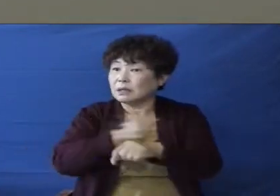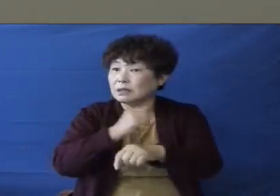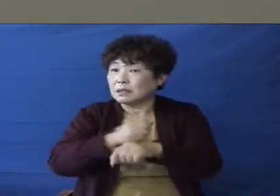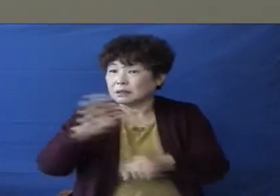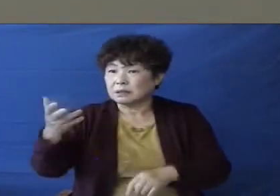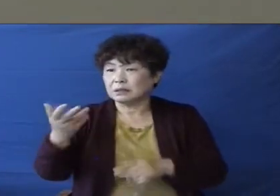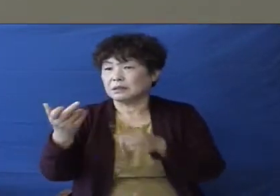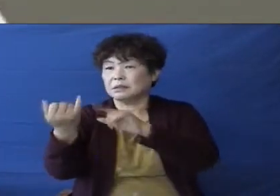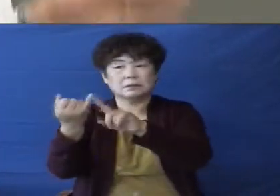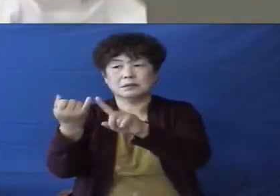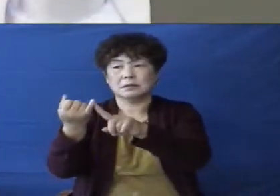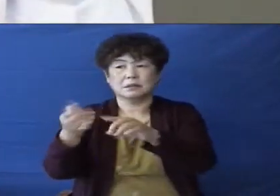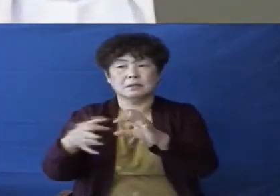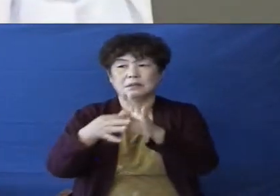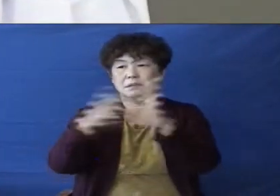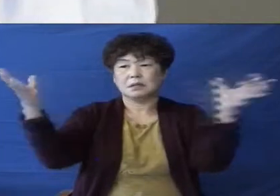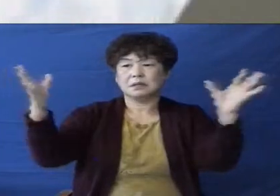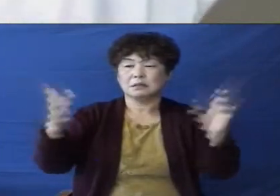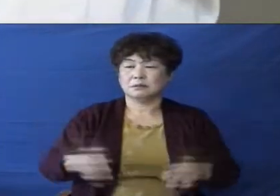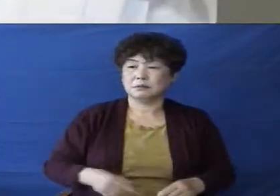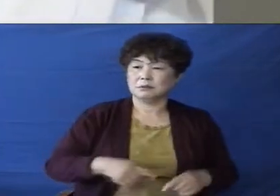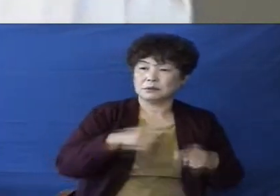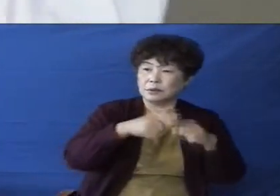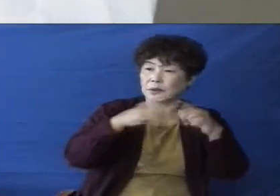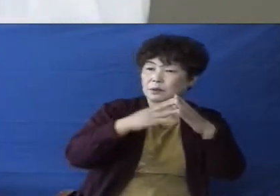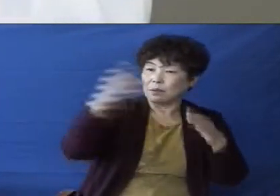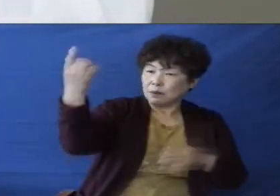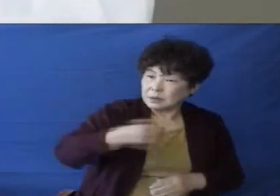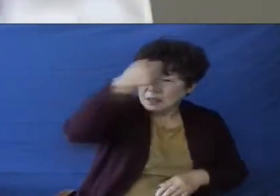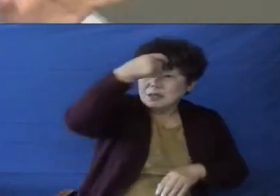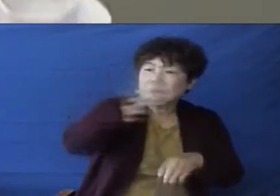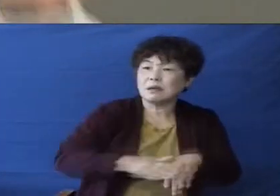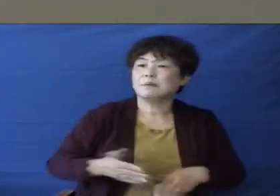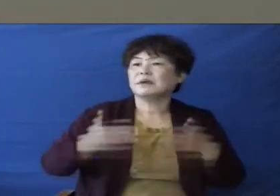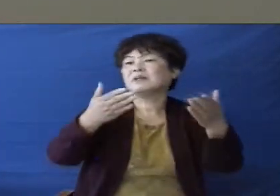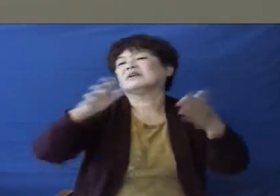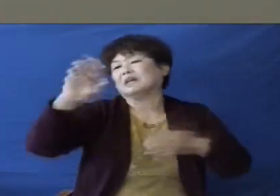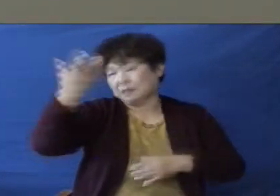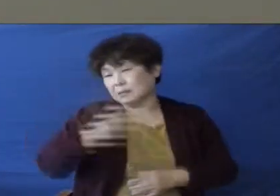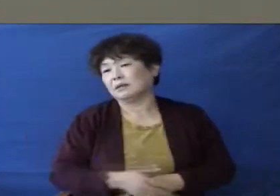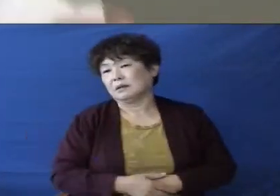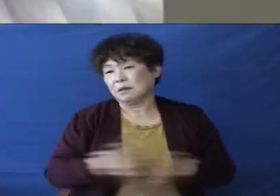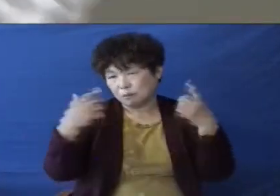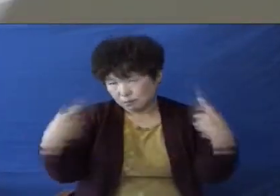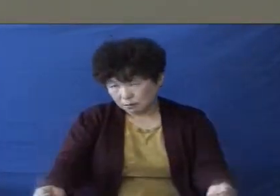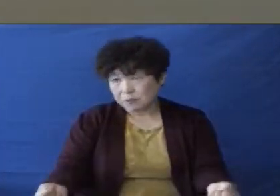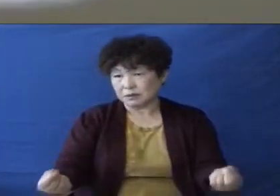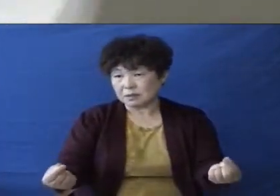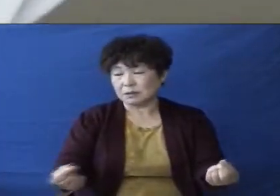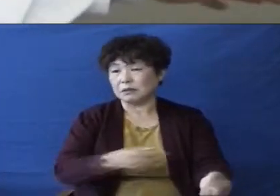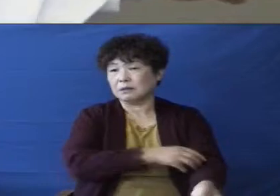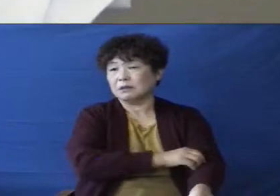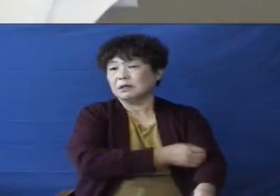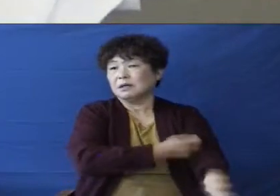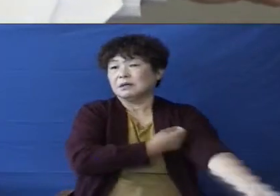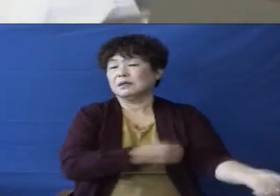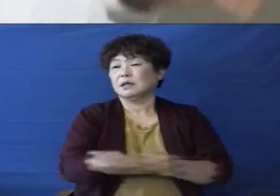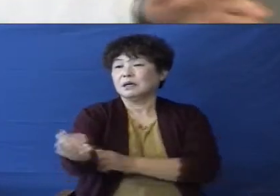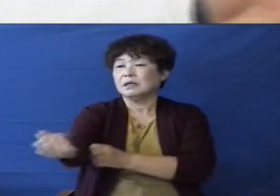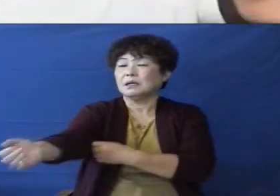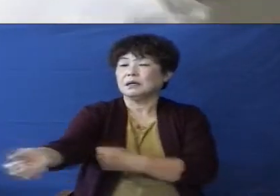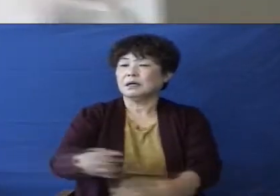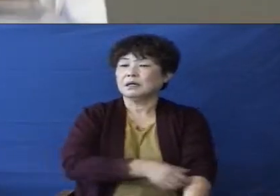성전으로 오고 나머지는 다 교회의 지금으로 말하면 회당이 교회요 교회 간 3g 사방에 다 있잖아요